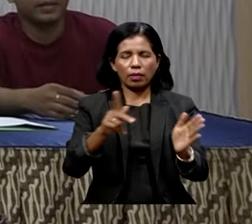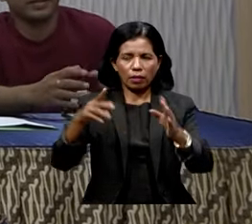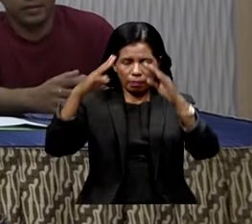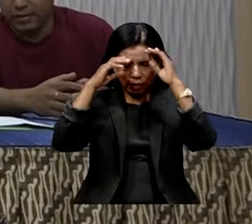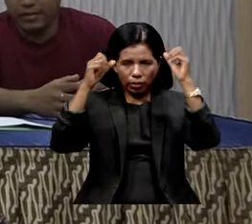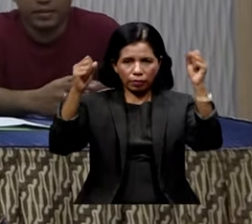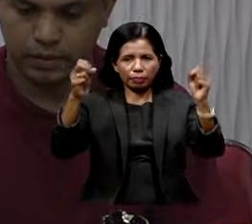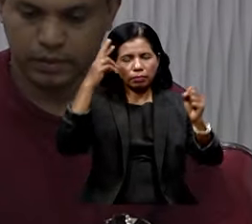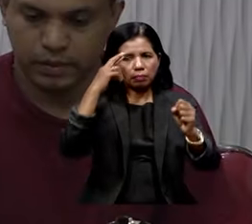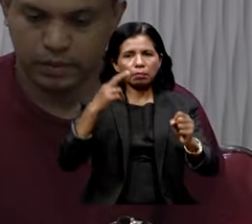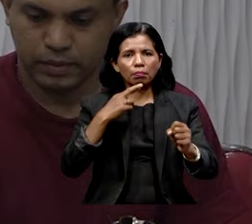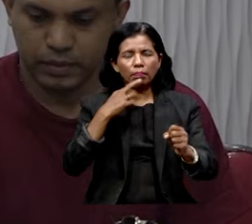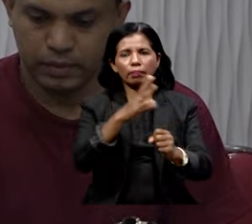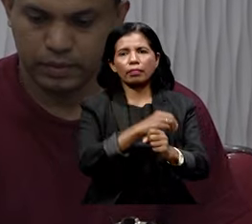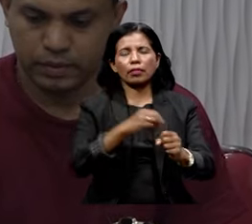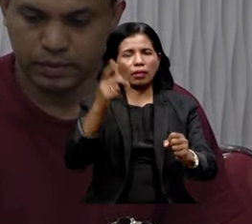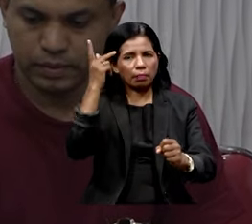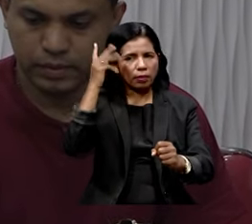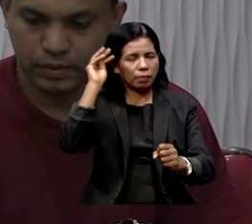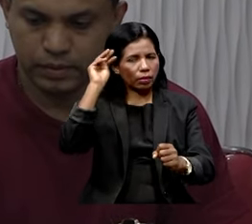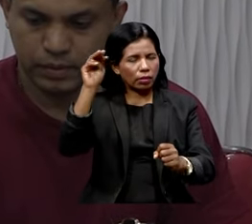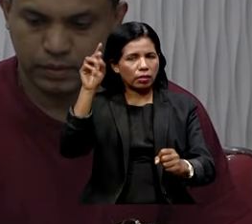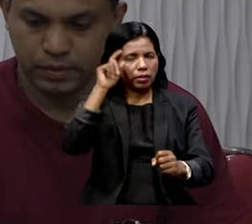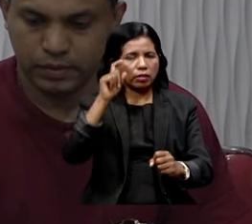Presidente Republika José Ramos Horta no Primeiro Ministro Kaira